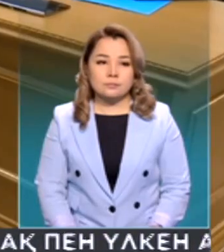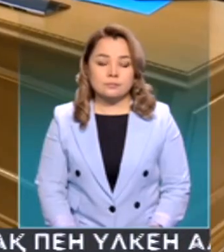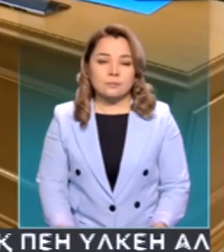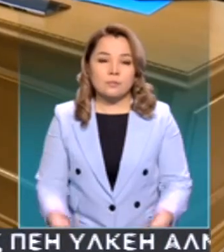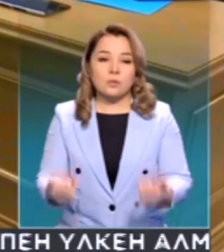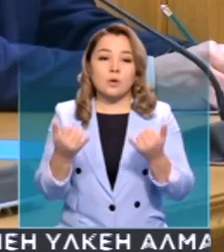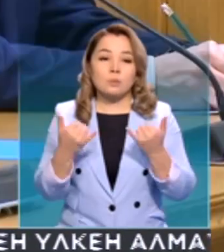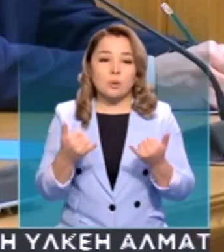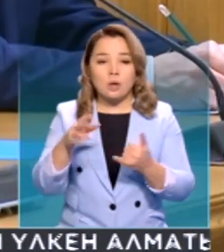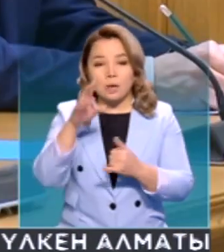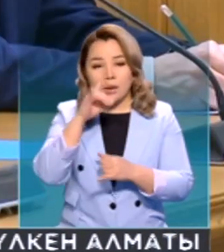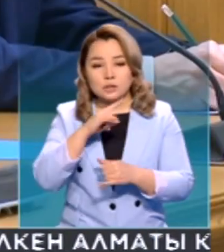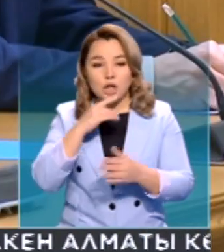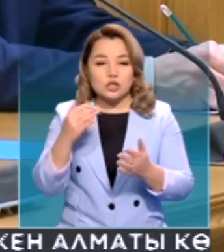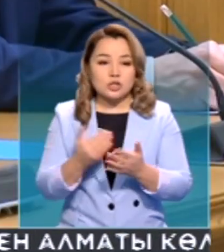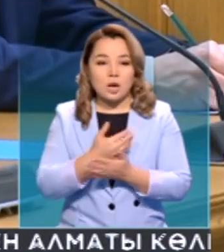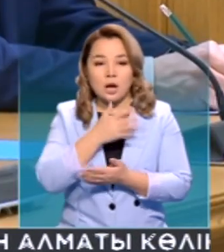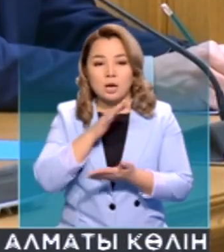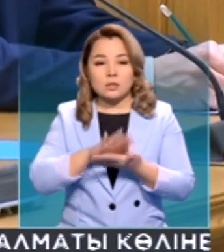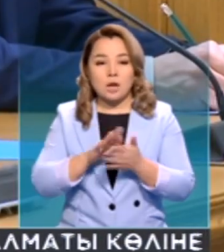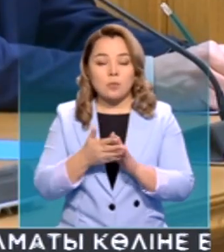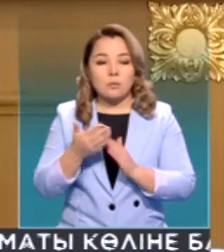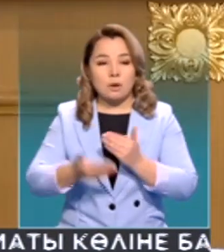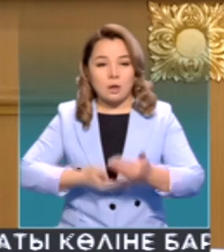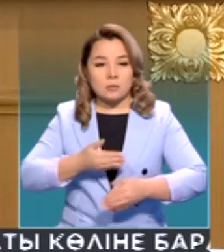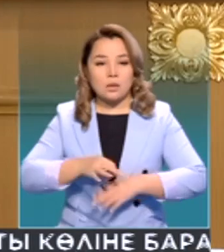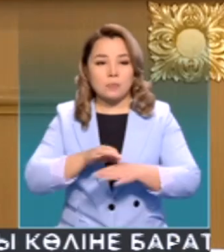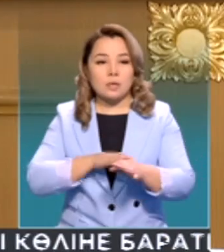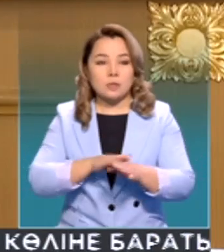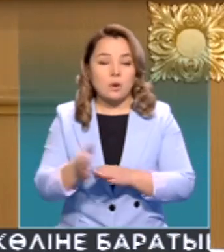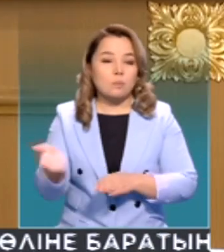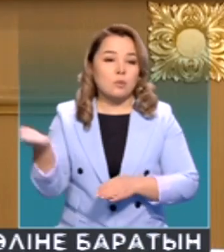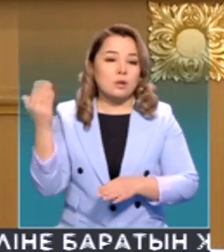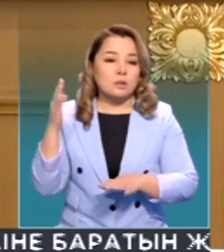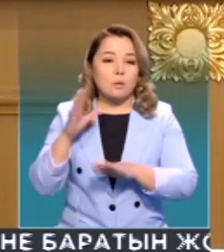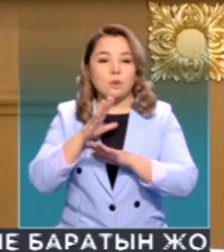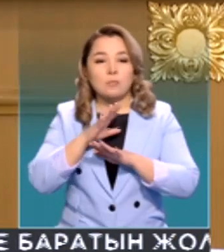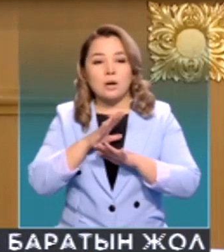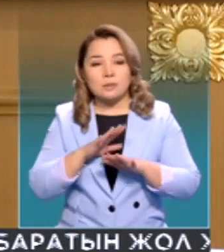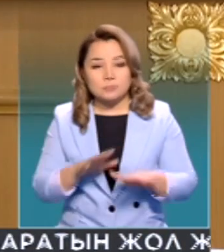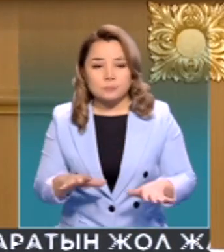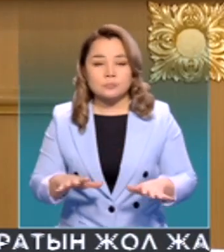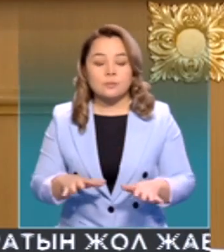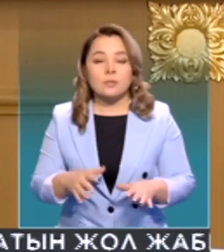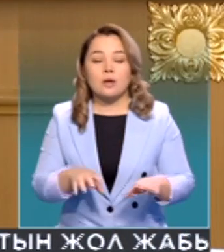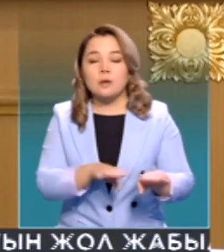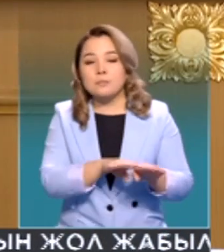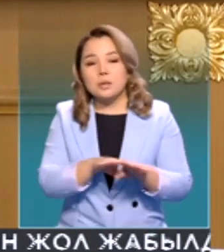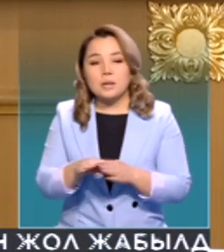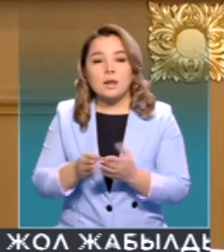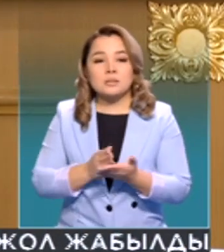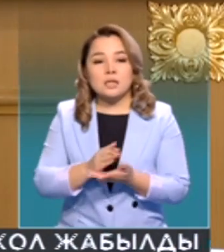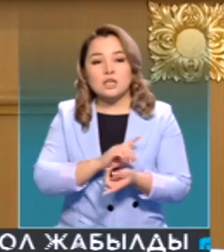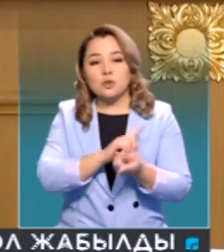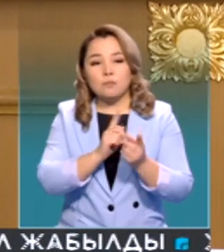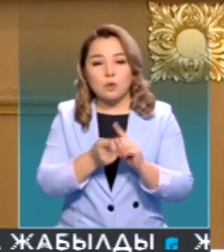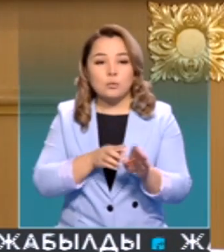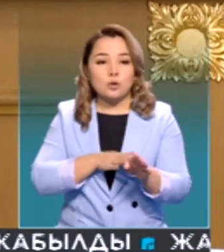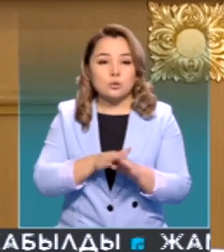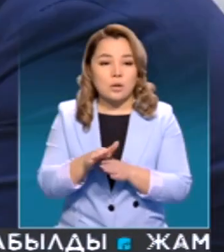Бүгінде Қазақстан жаңа дәуірге қадам басты. Бұрын соңында болмаған бірегей саяси реформалар